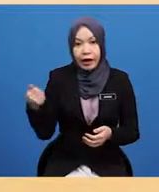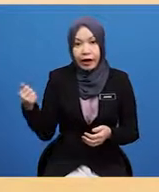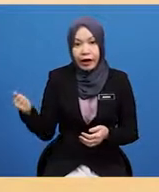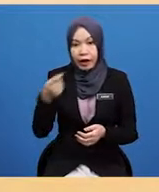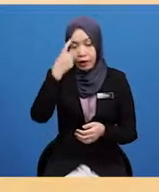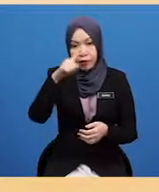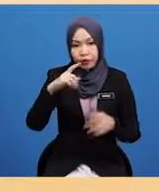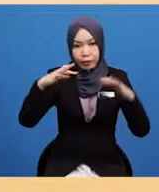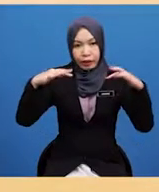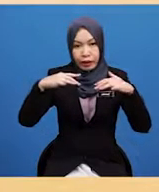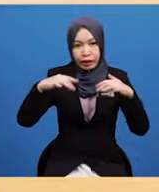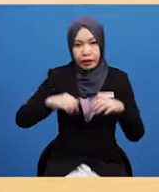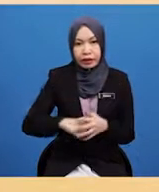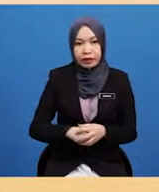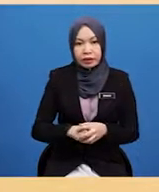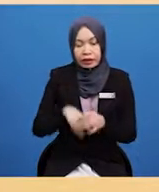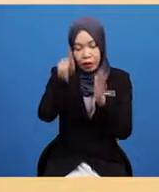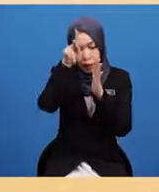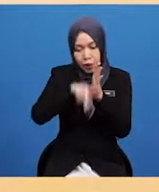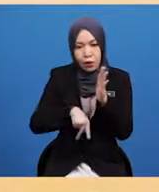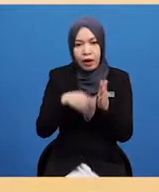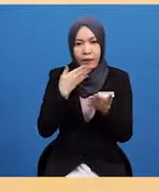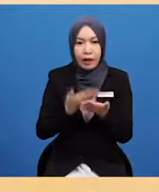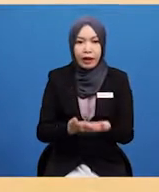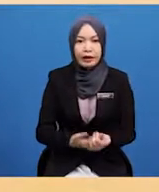menggunakan senapan dan meriam.